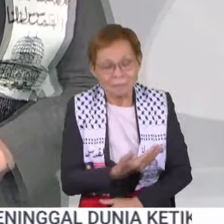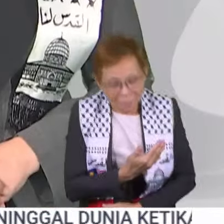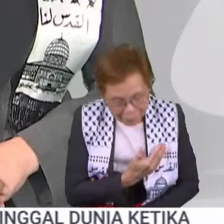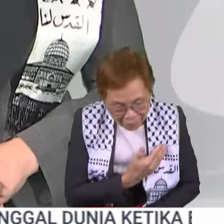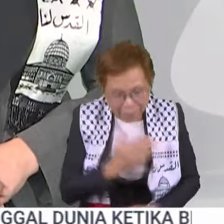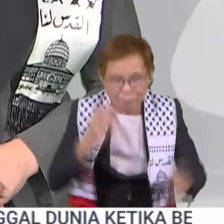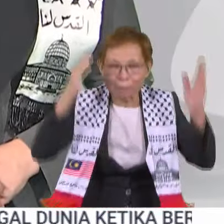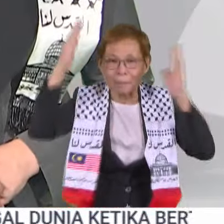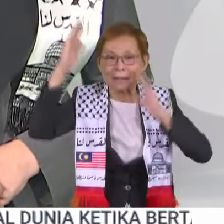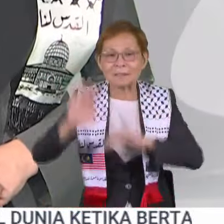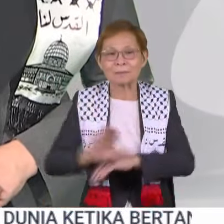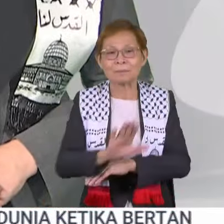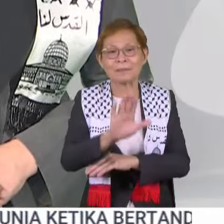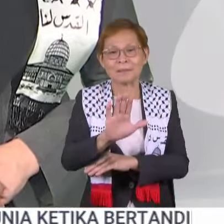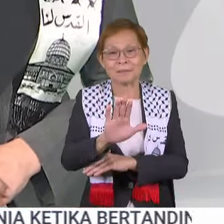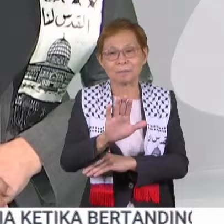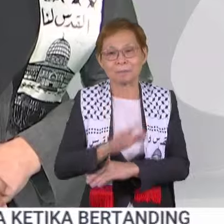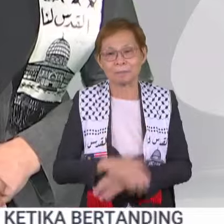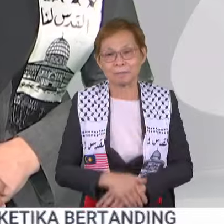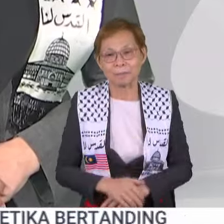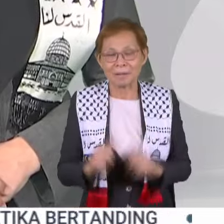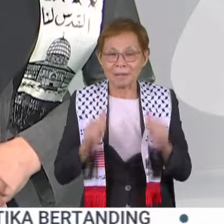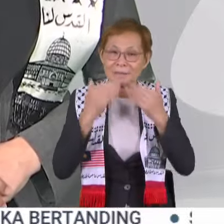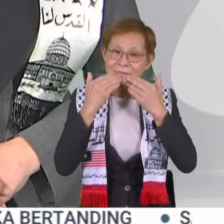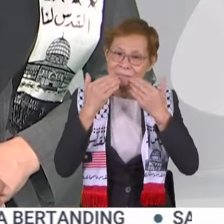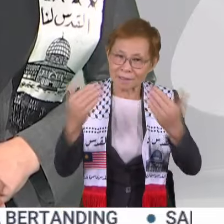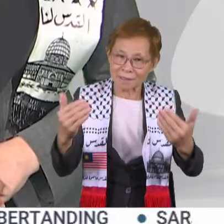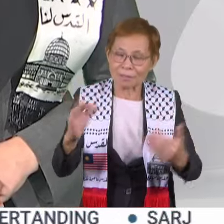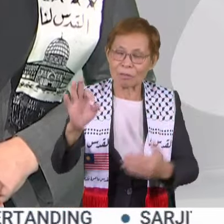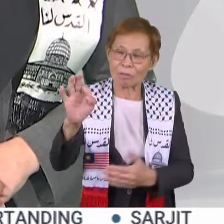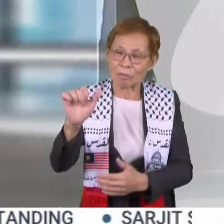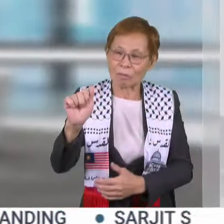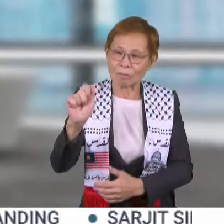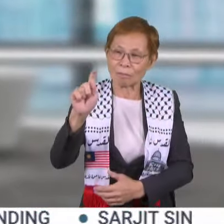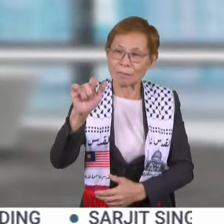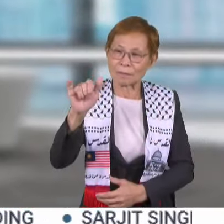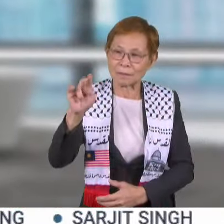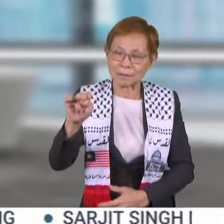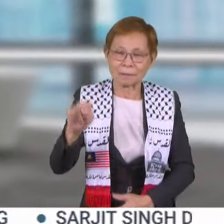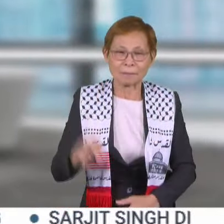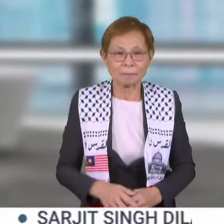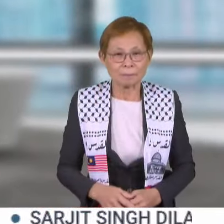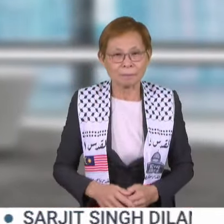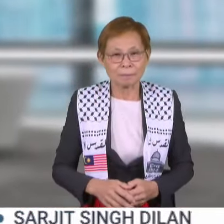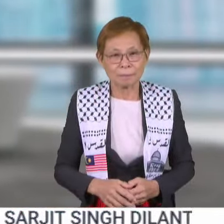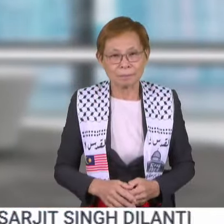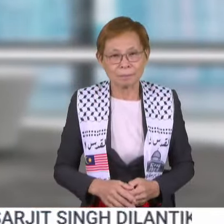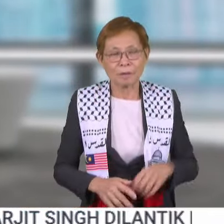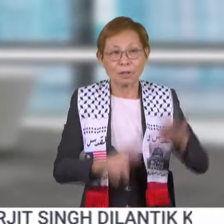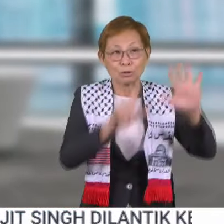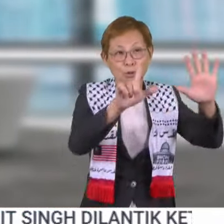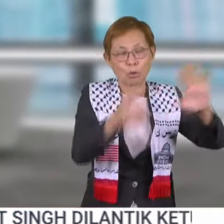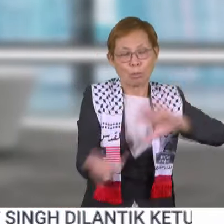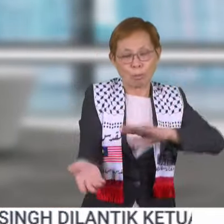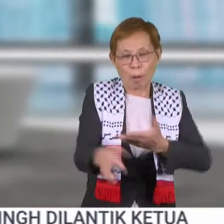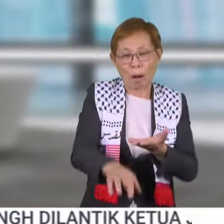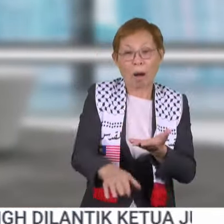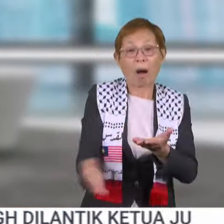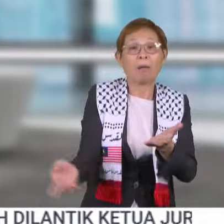salam Malaysia Madani Baik terima kasih Fatin tujuh kematian